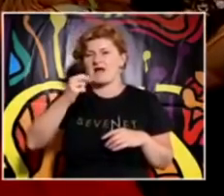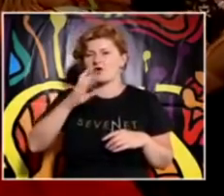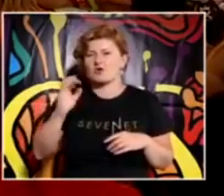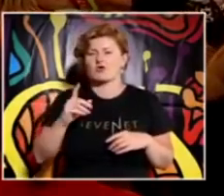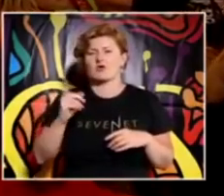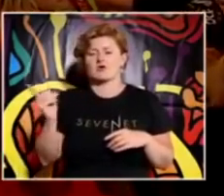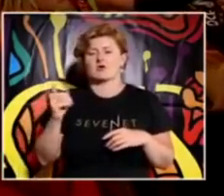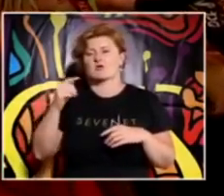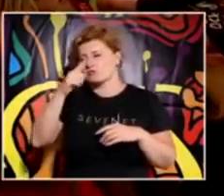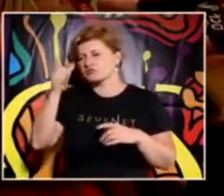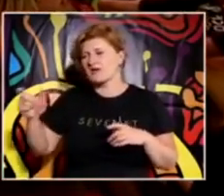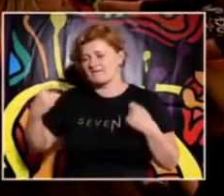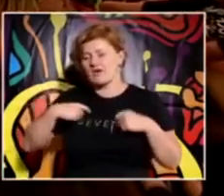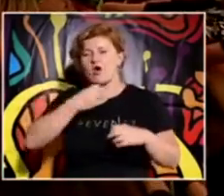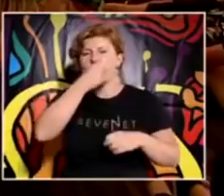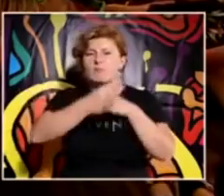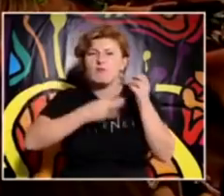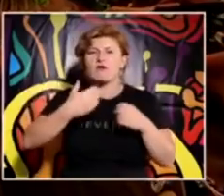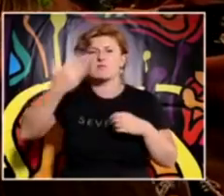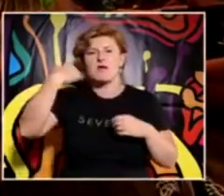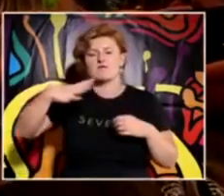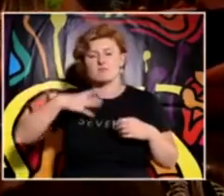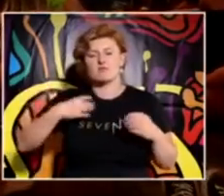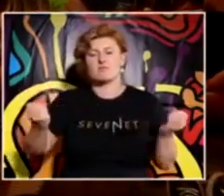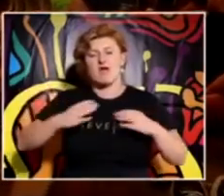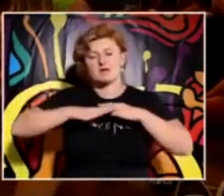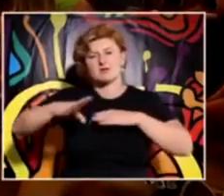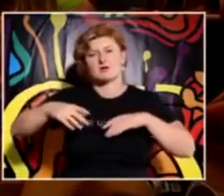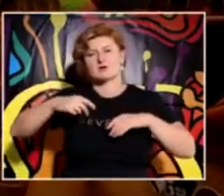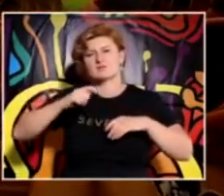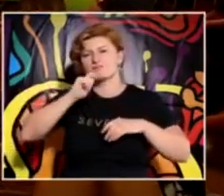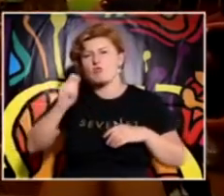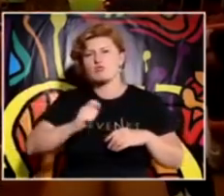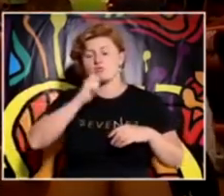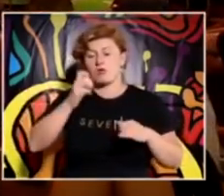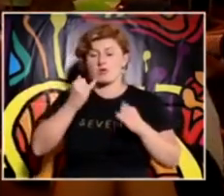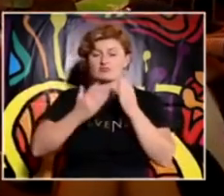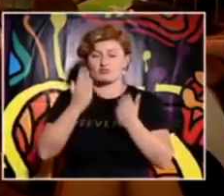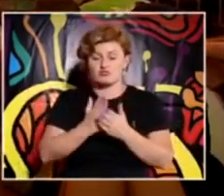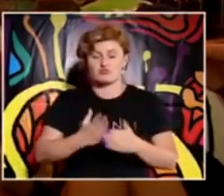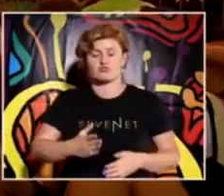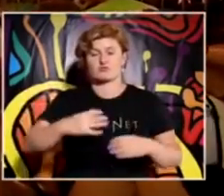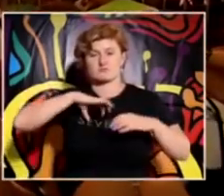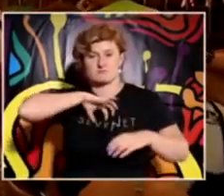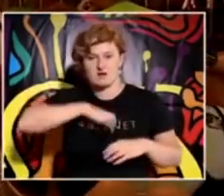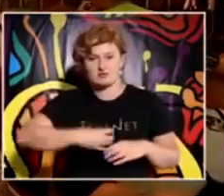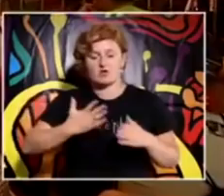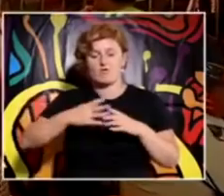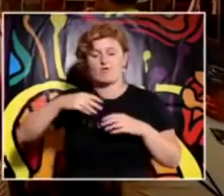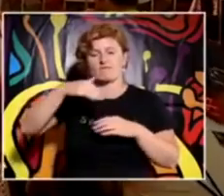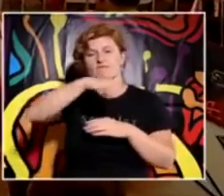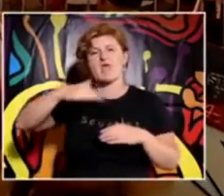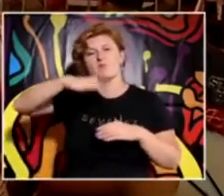tym, jak kiedyś Berberzy podróżowali po pustyni i żeby, gdy byli zmęczeni, zsiadali z wielbłądów, wpatrywali się w